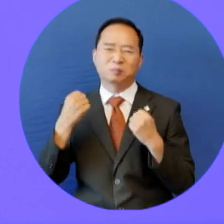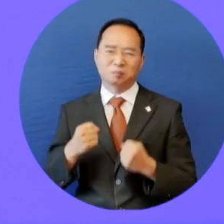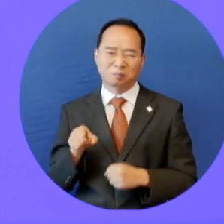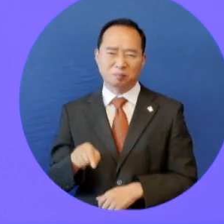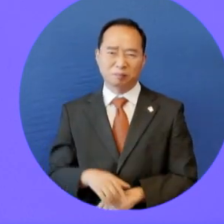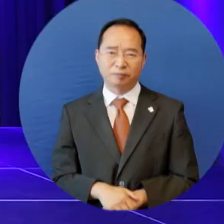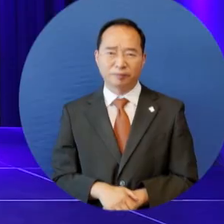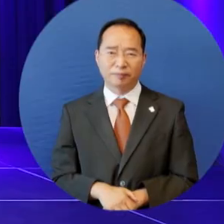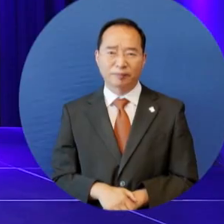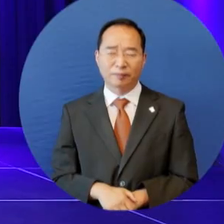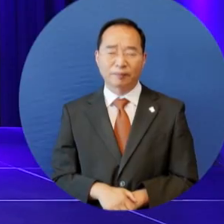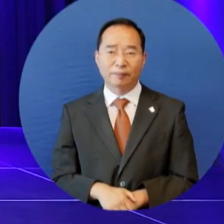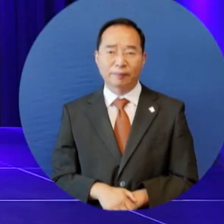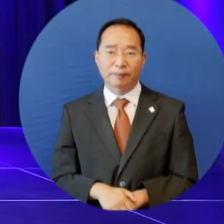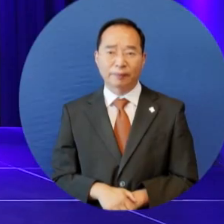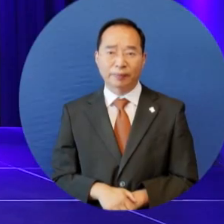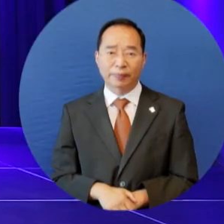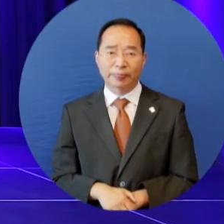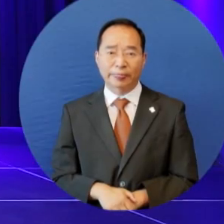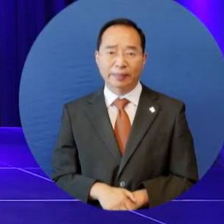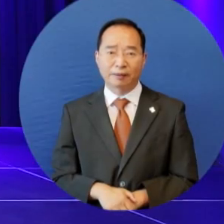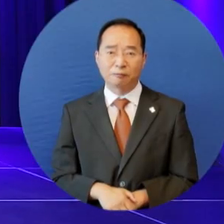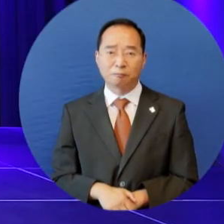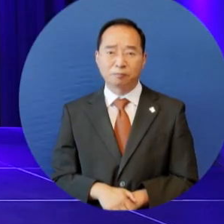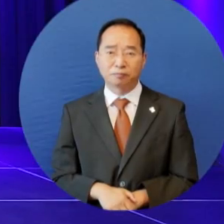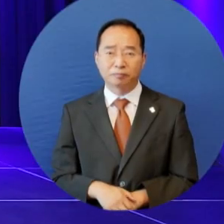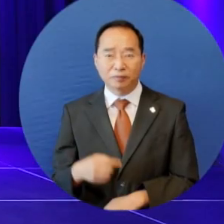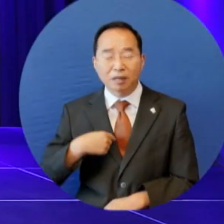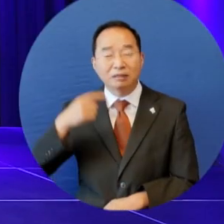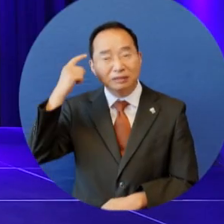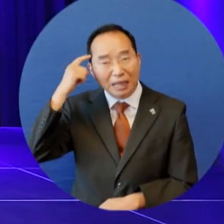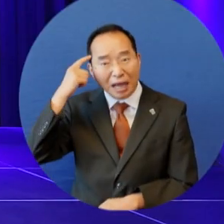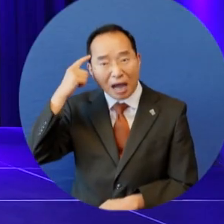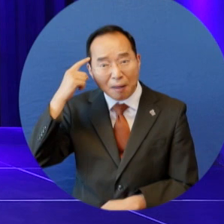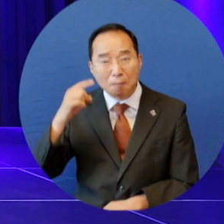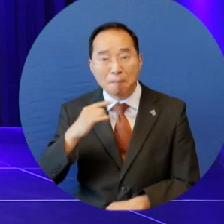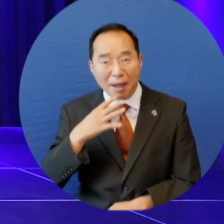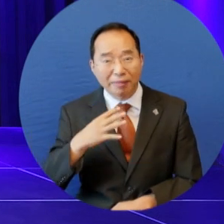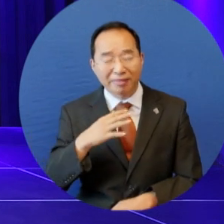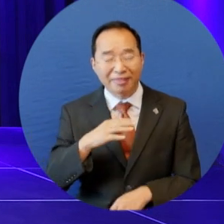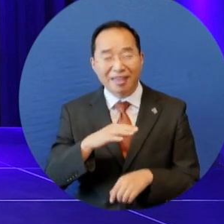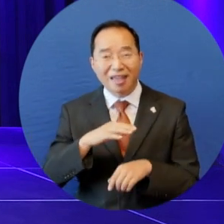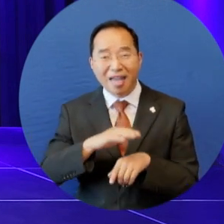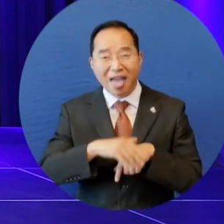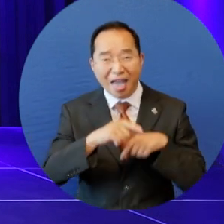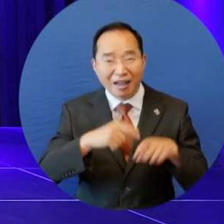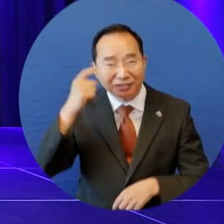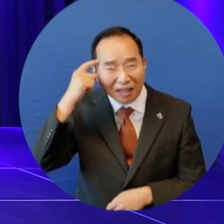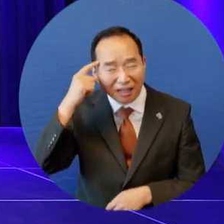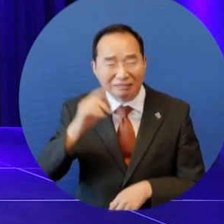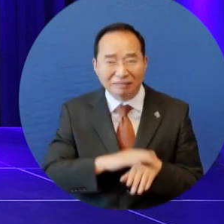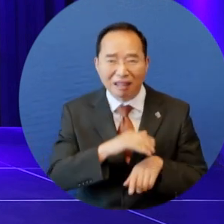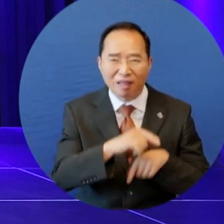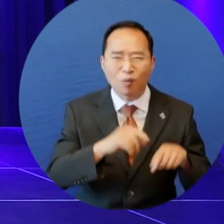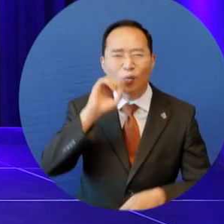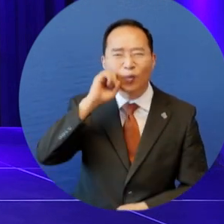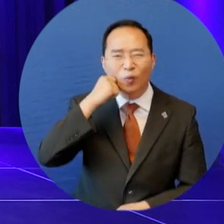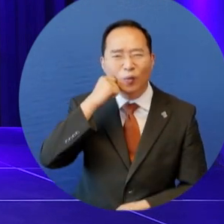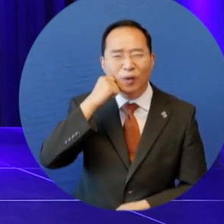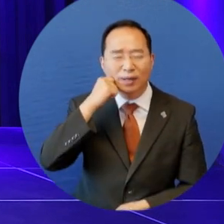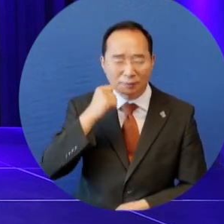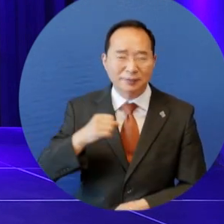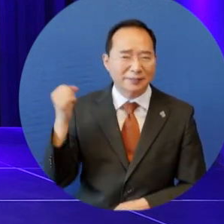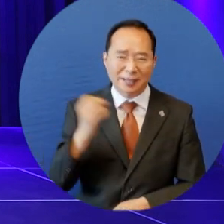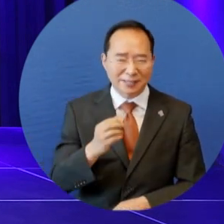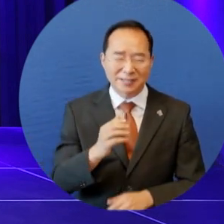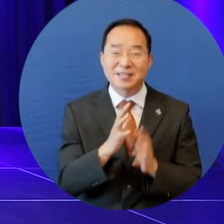도시로 돌아왔습니다. 자, 비폭력적인 삶은 그저 저의 머릿속에서만 있었습니다. 그런데 채식에 대한 공부를